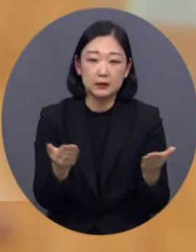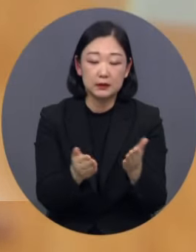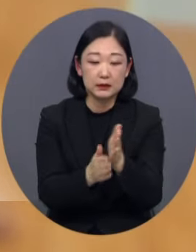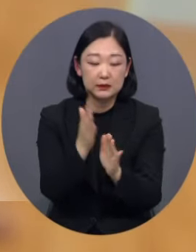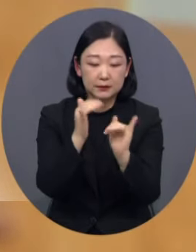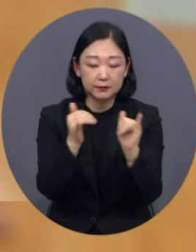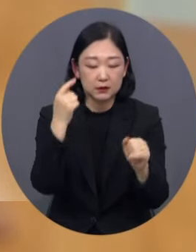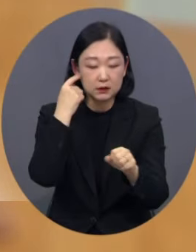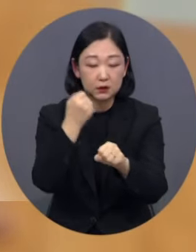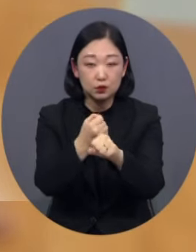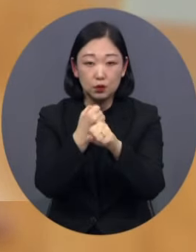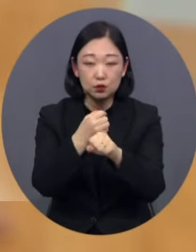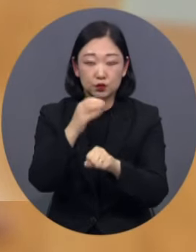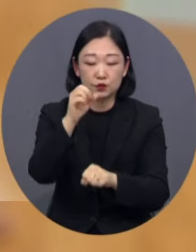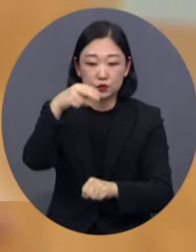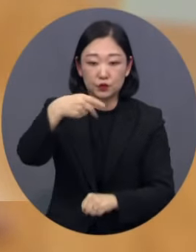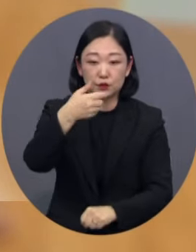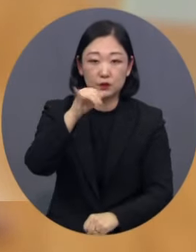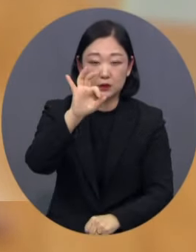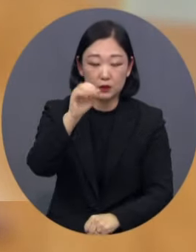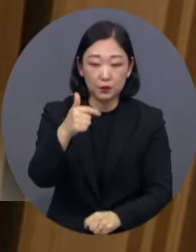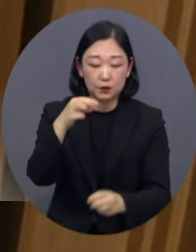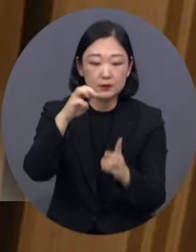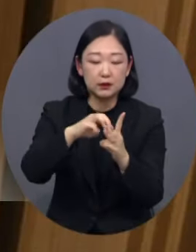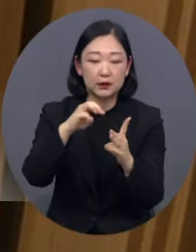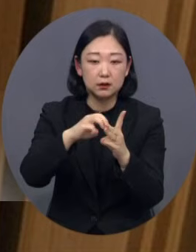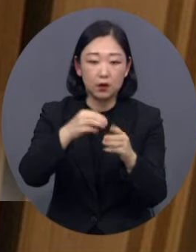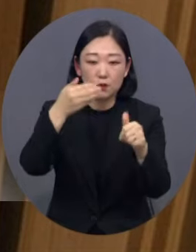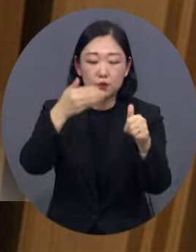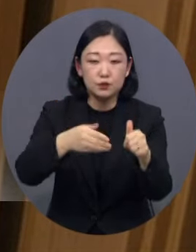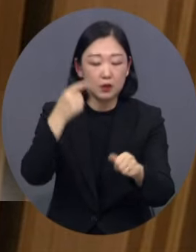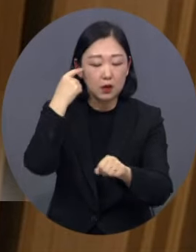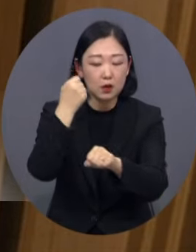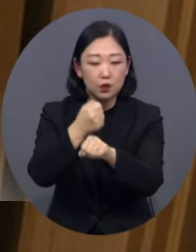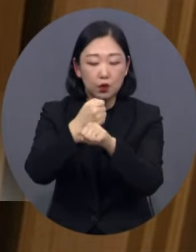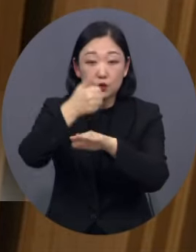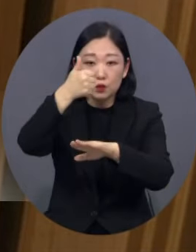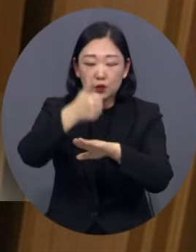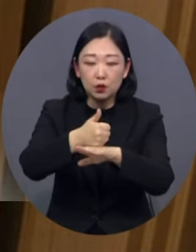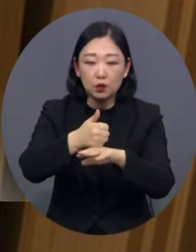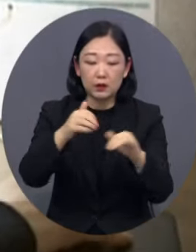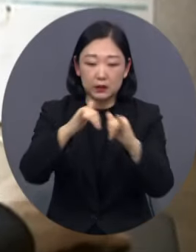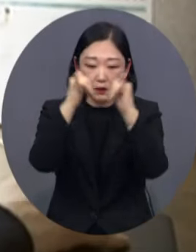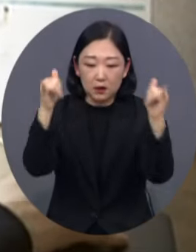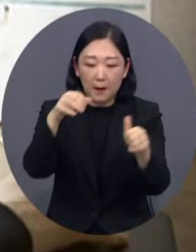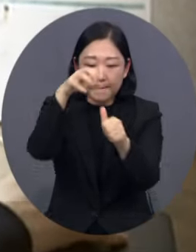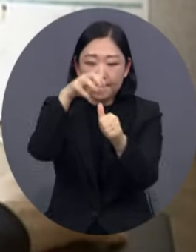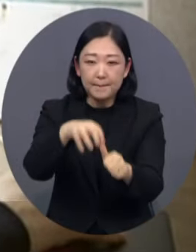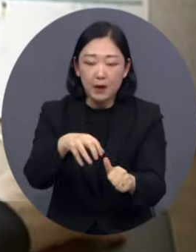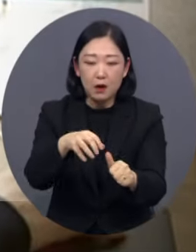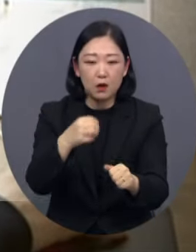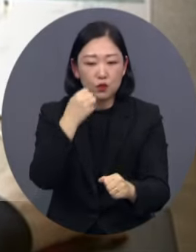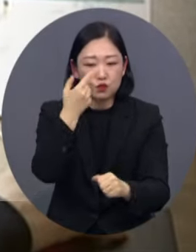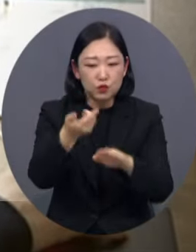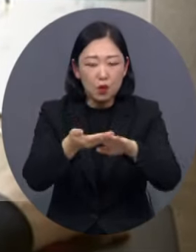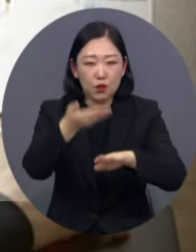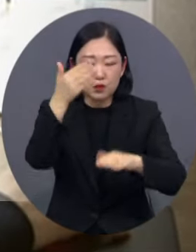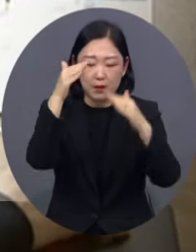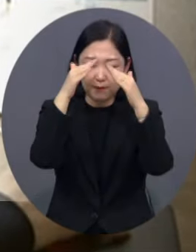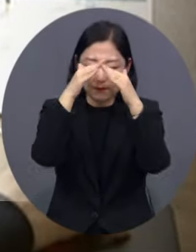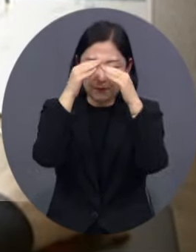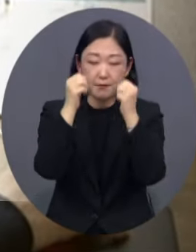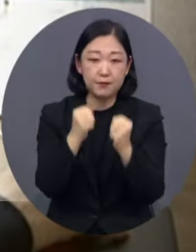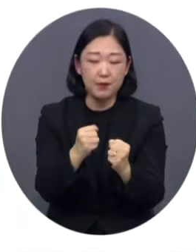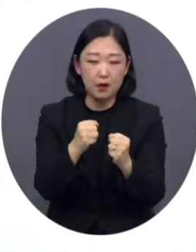시민연구소와 유니온센터에 의뢰해 수행한 연구 결과에 따르면 사회적으로 고립되거나 길게는 6개월 이상 집 밖으로 나서지